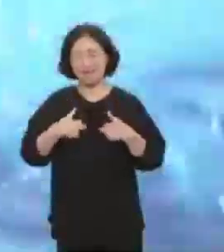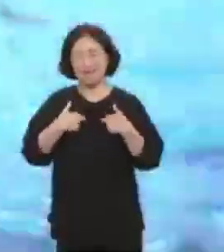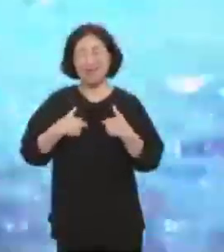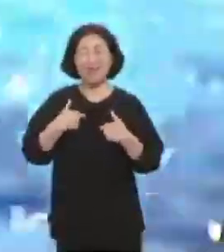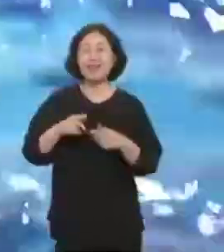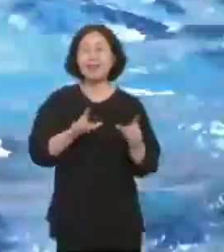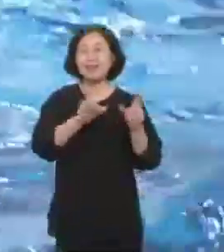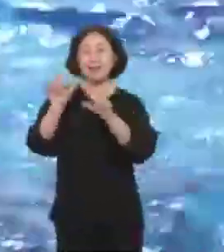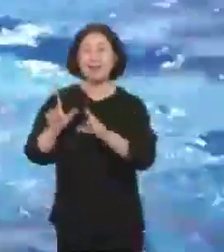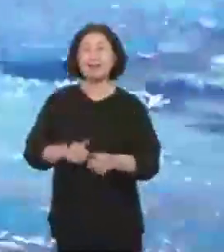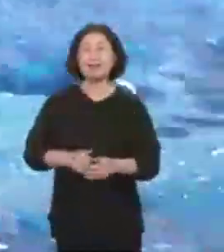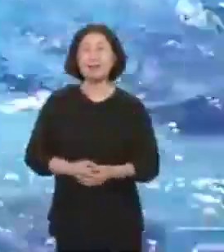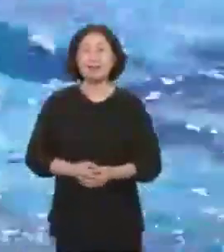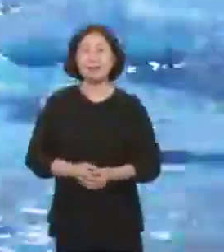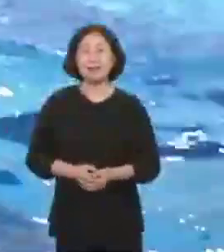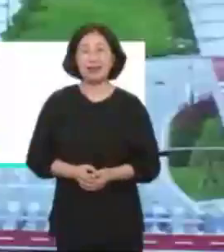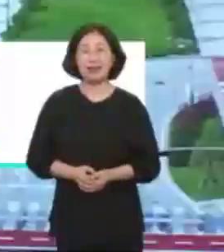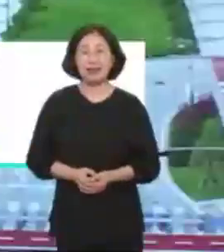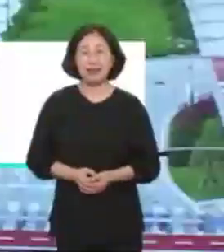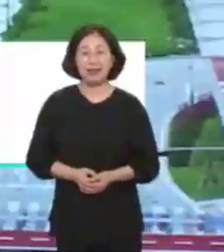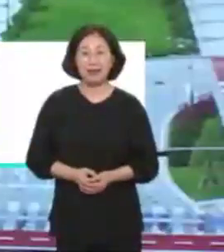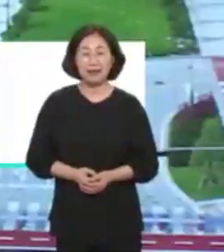TJB 이수복입니다.